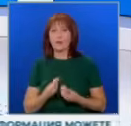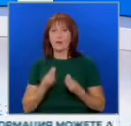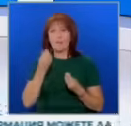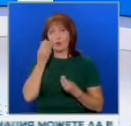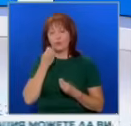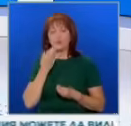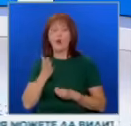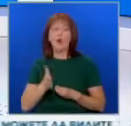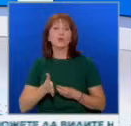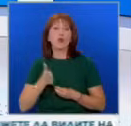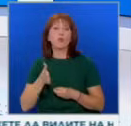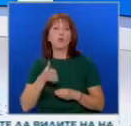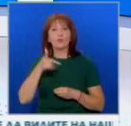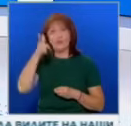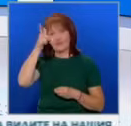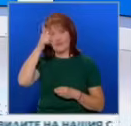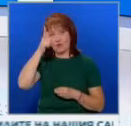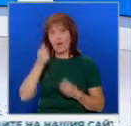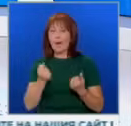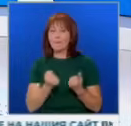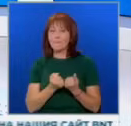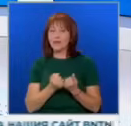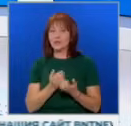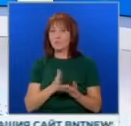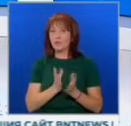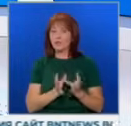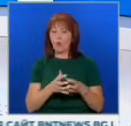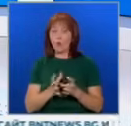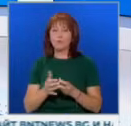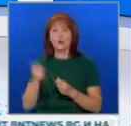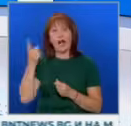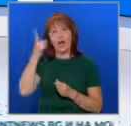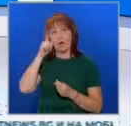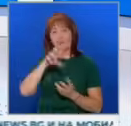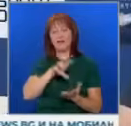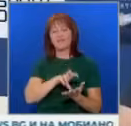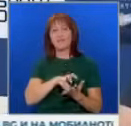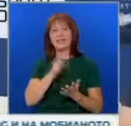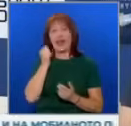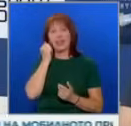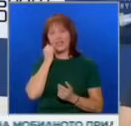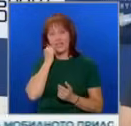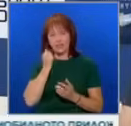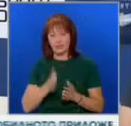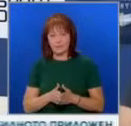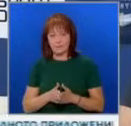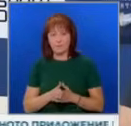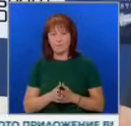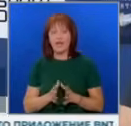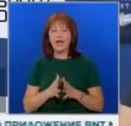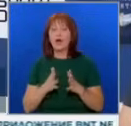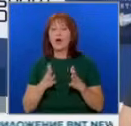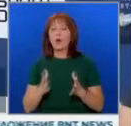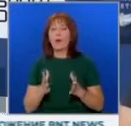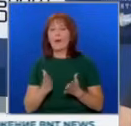Локомотив София, където беше наставник за един сезон. Матчът между двата състава е утре на стадиона в квартал Надежда. Познавам голяма част от футболистите